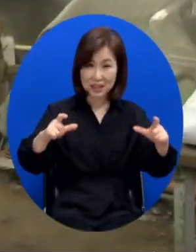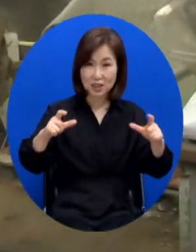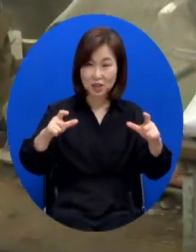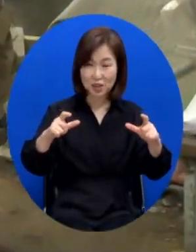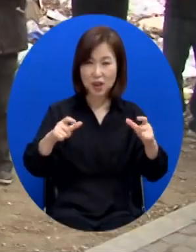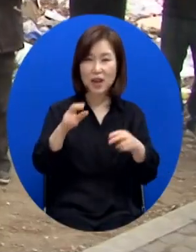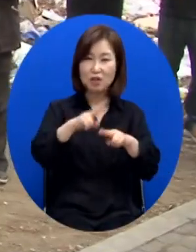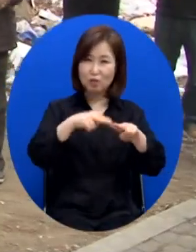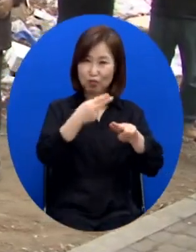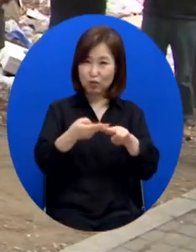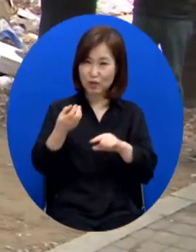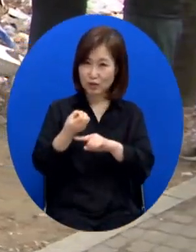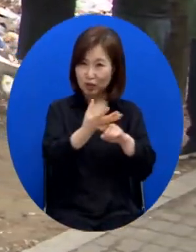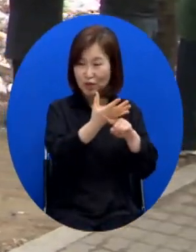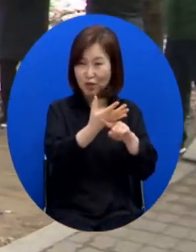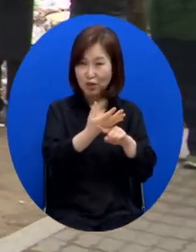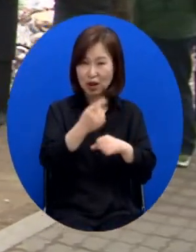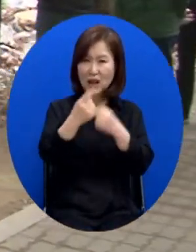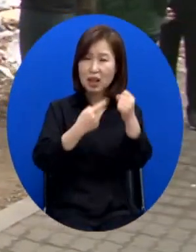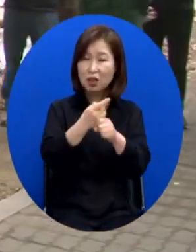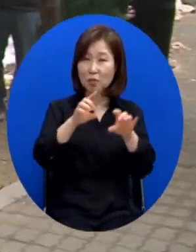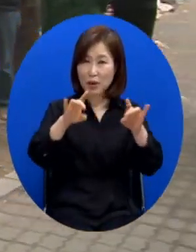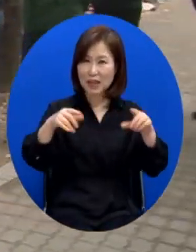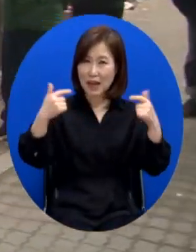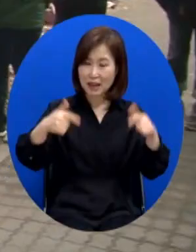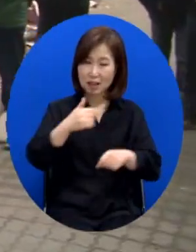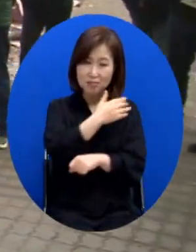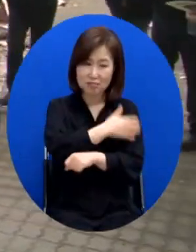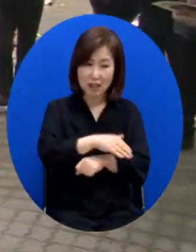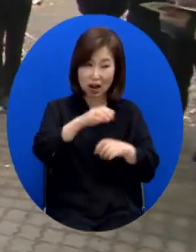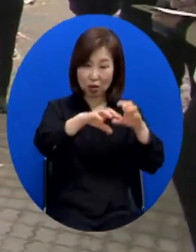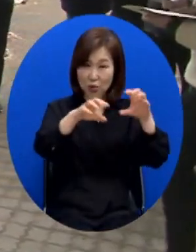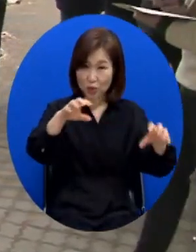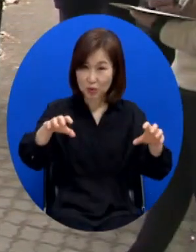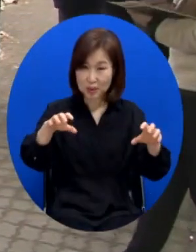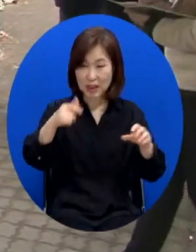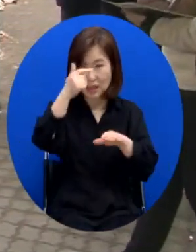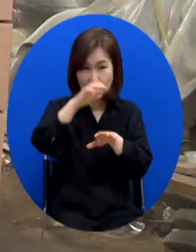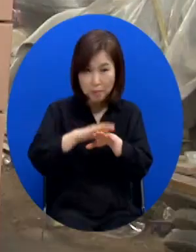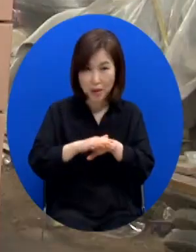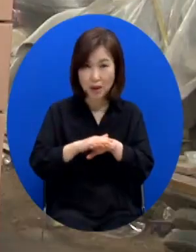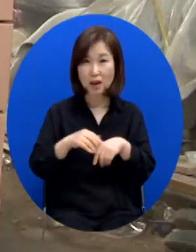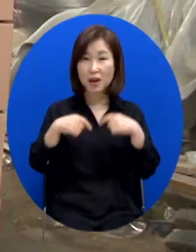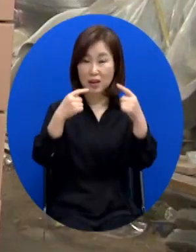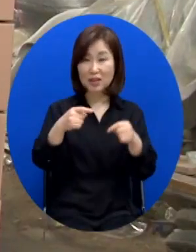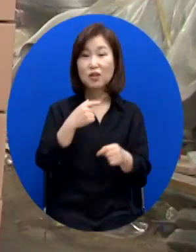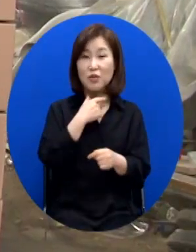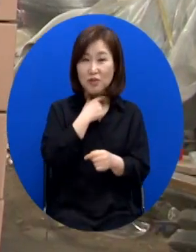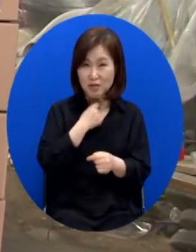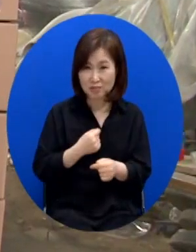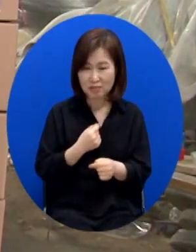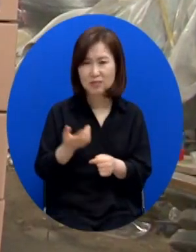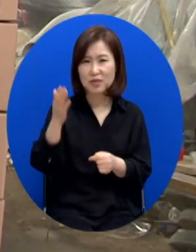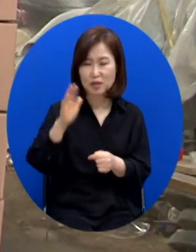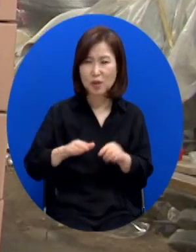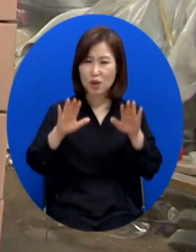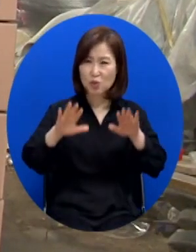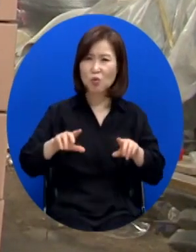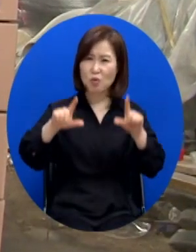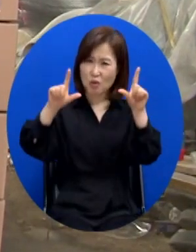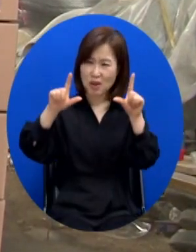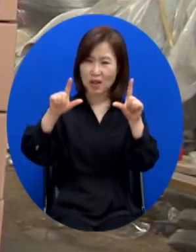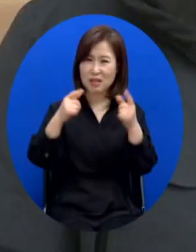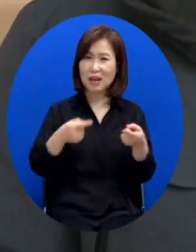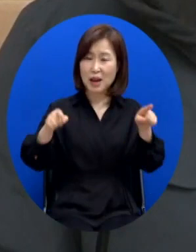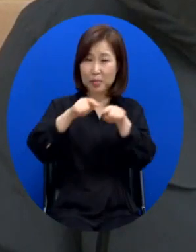전달한 겁니다. 매년 성탄절마다 소외 이웃과 예배를 진행했던 한목협. 올해는 코로나19로